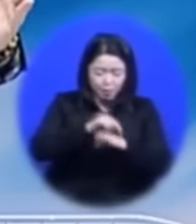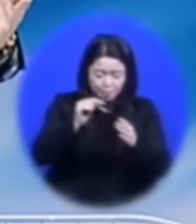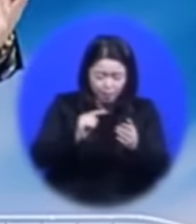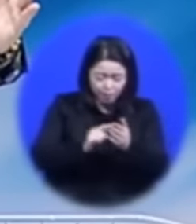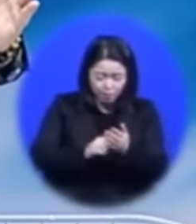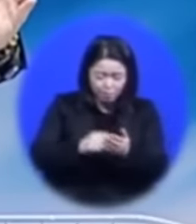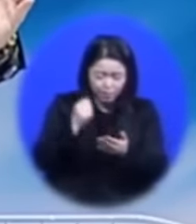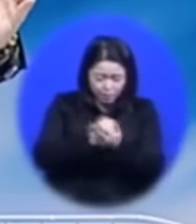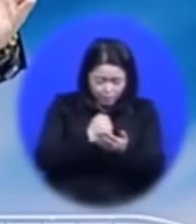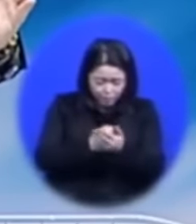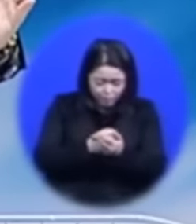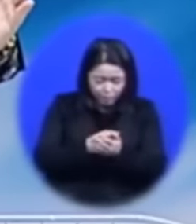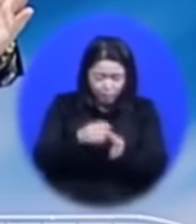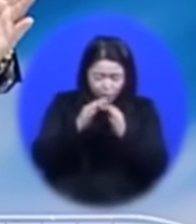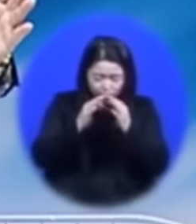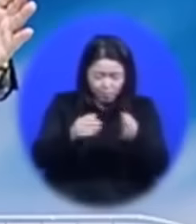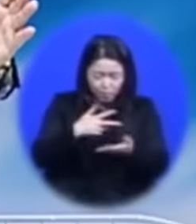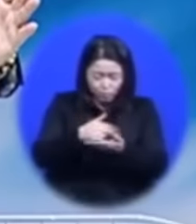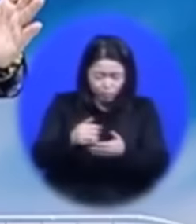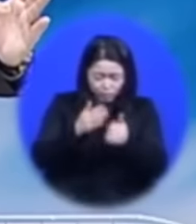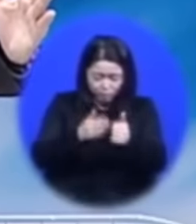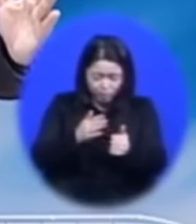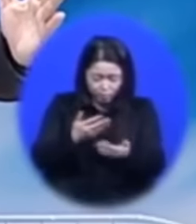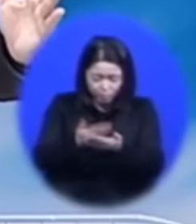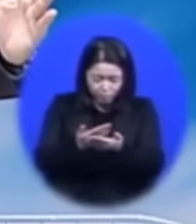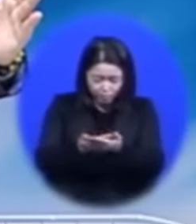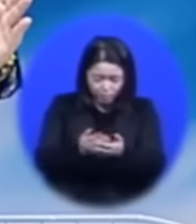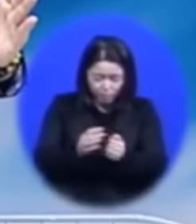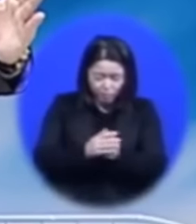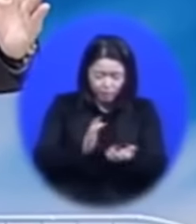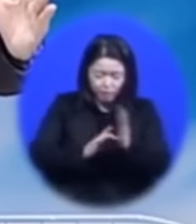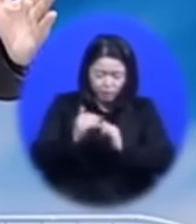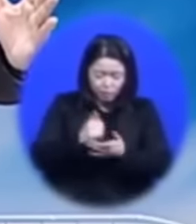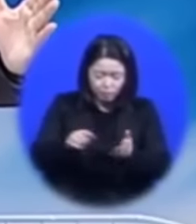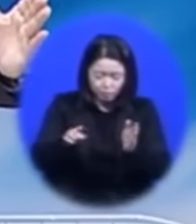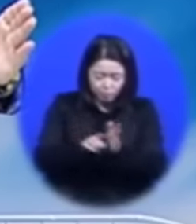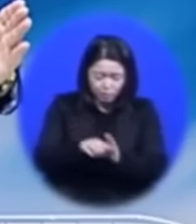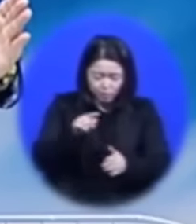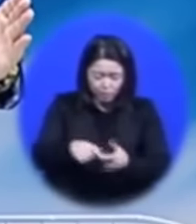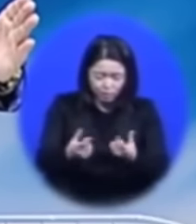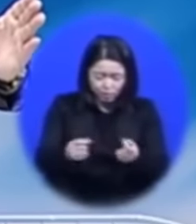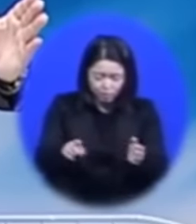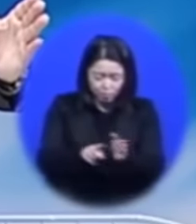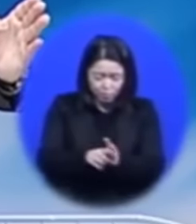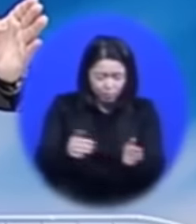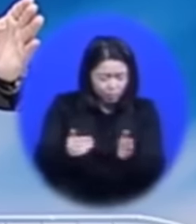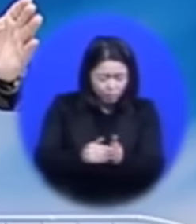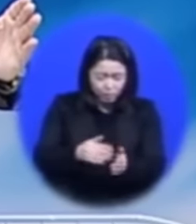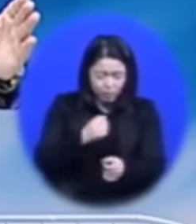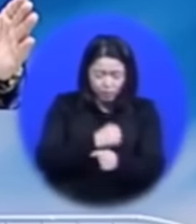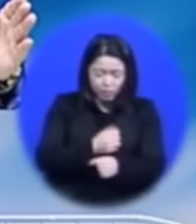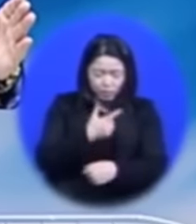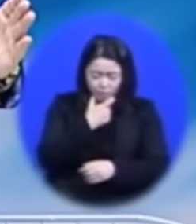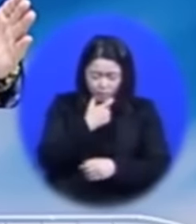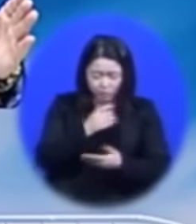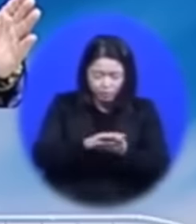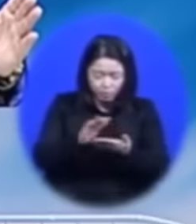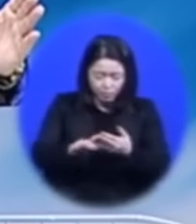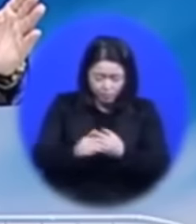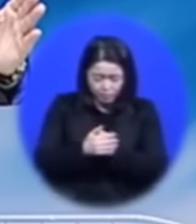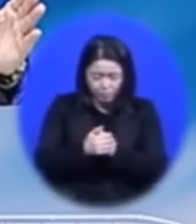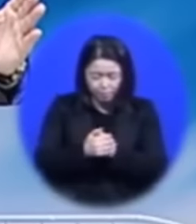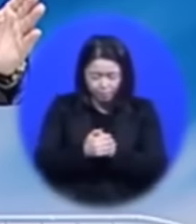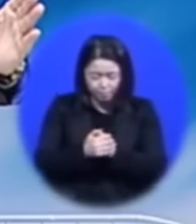애통함으로 주님께 구합니다. 예수님을 믿어도 이렇게 믿고 끝나고 싶지 않습니다.